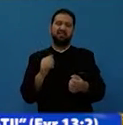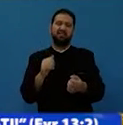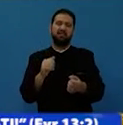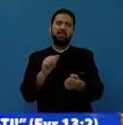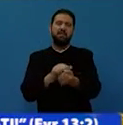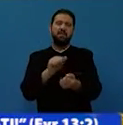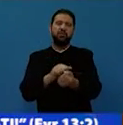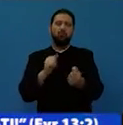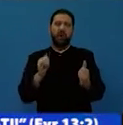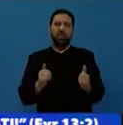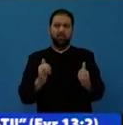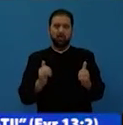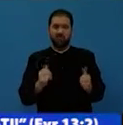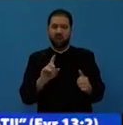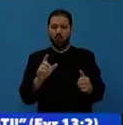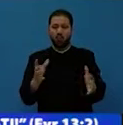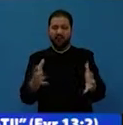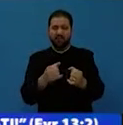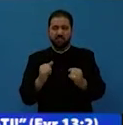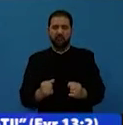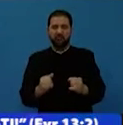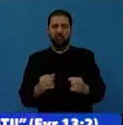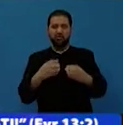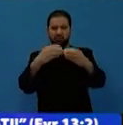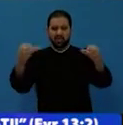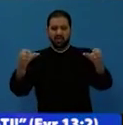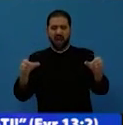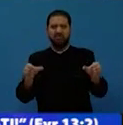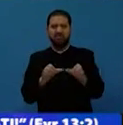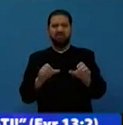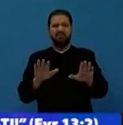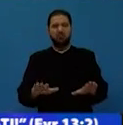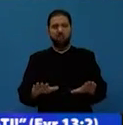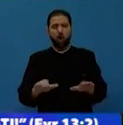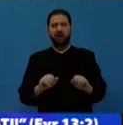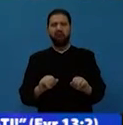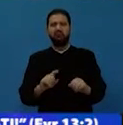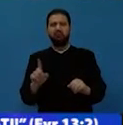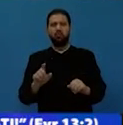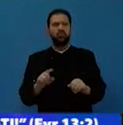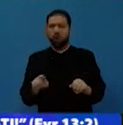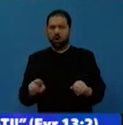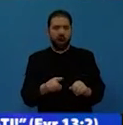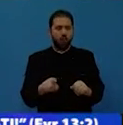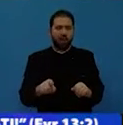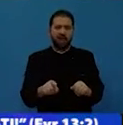pe acest pământ. Noi nu avem aici cetate stătătoare, spune Apostolul Pavel, ci o căutăm pe cea care va să